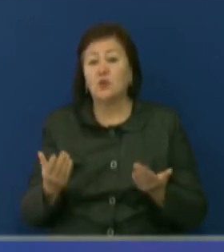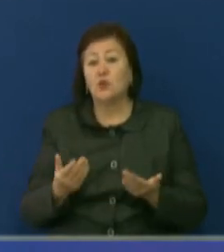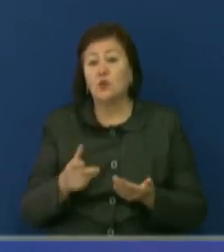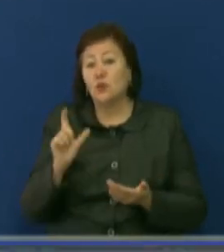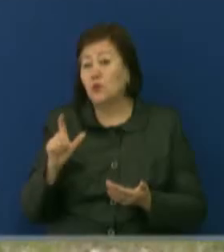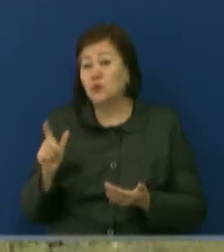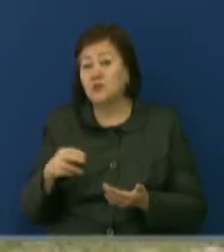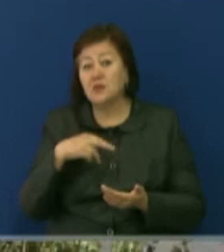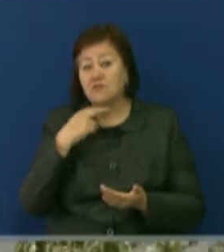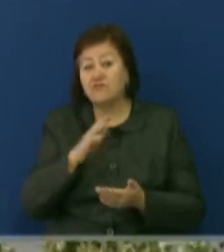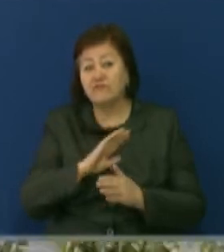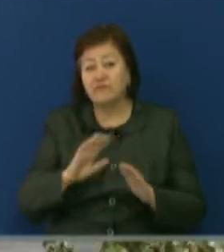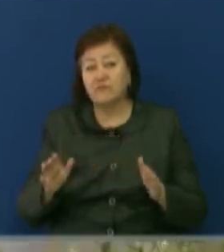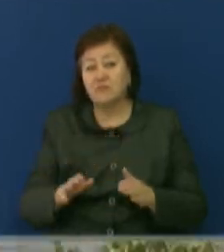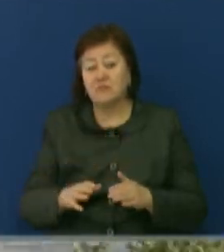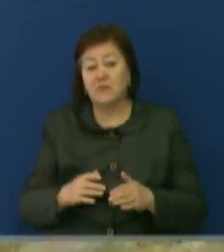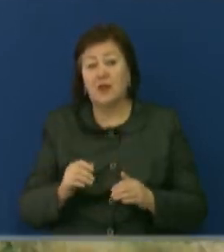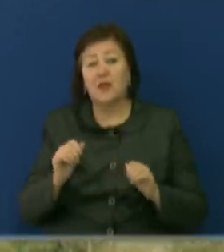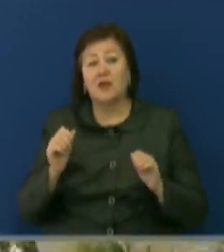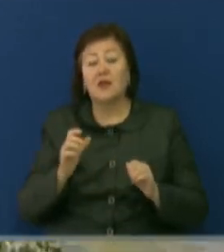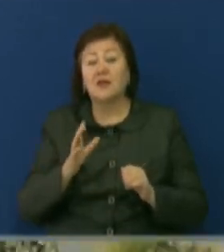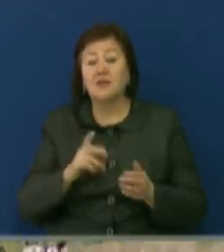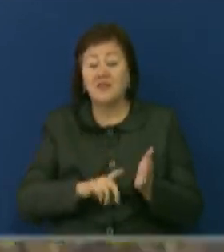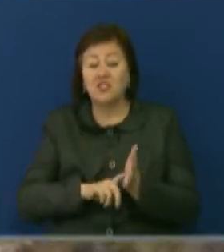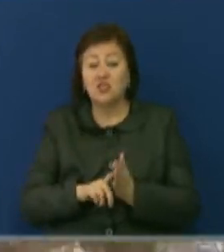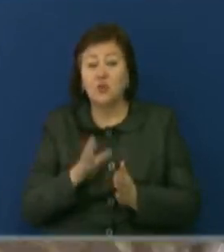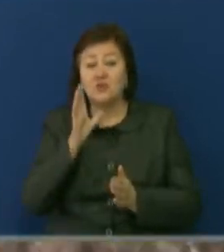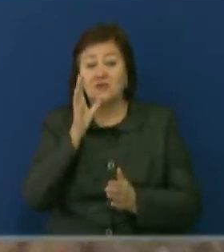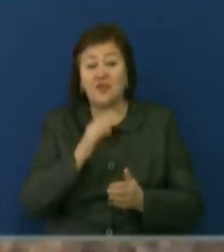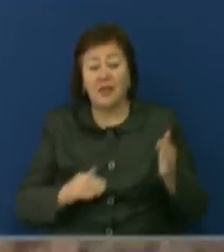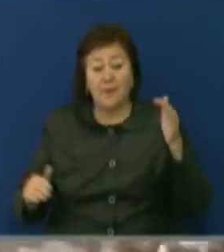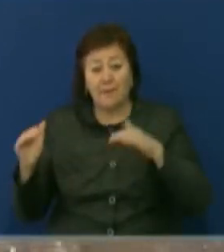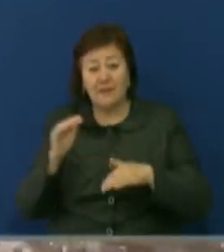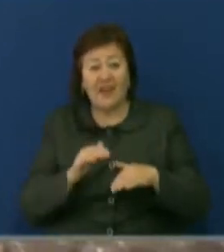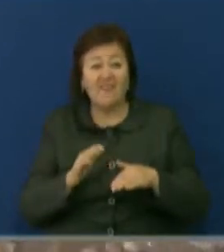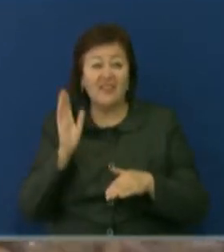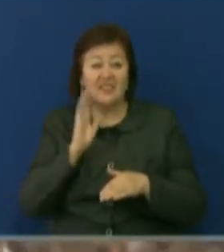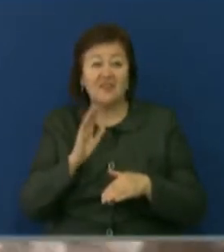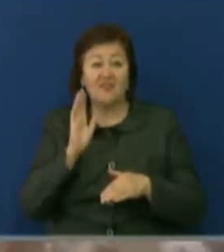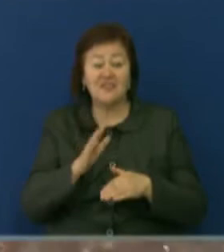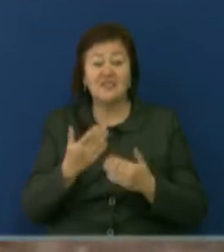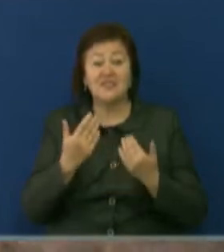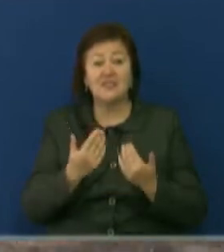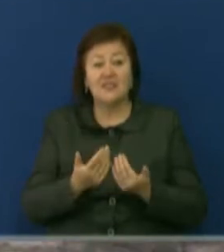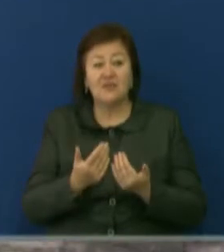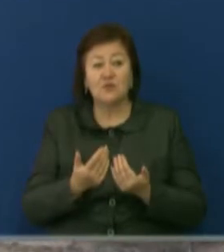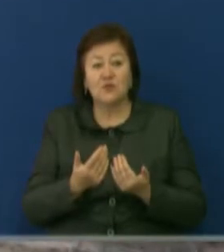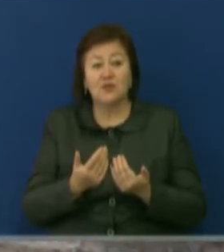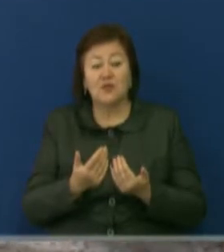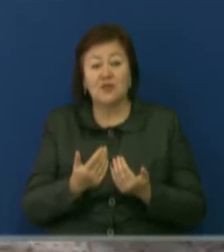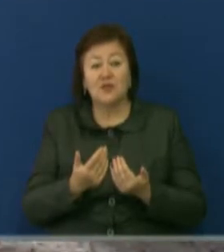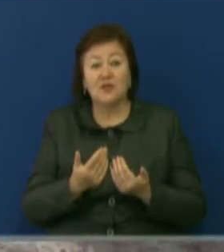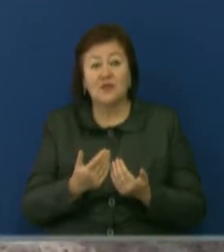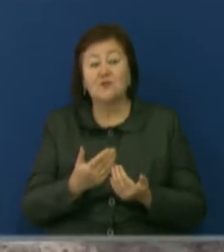көрінеді. Суға шомылу кезеңі басталғанға дейін тұрғындармен түсіндіру жұмыстары жүргізілді. Алайда әлі күнге дейін азаматтардың